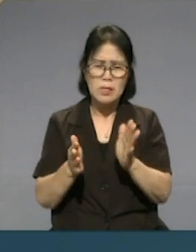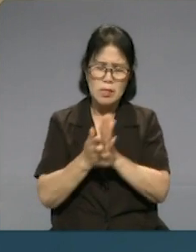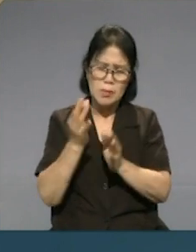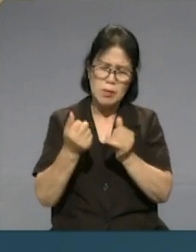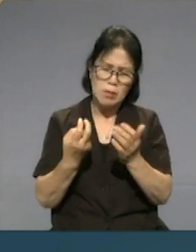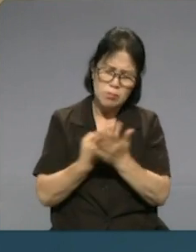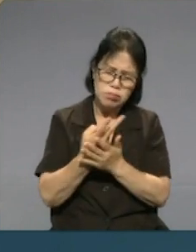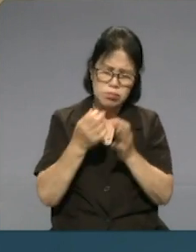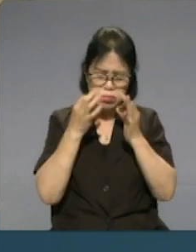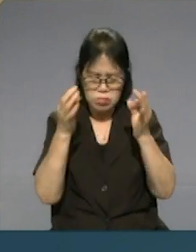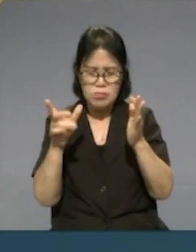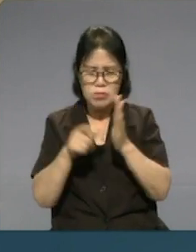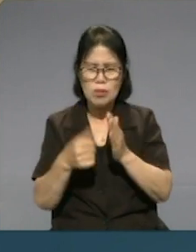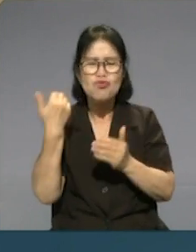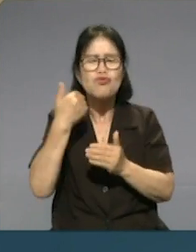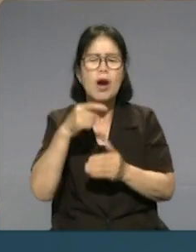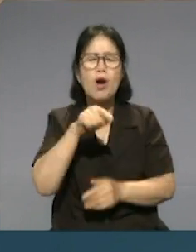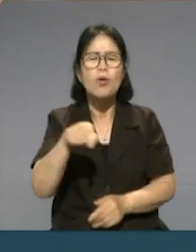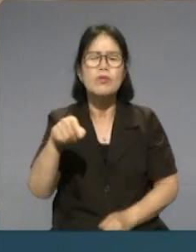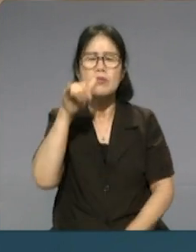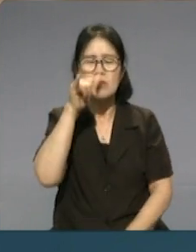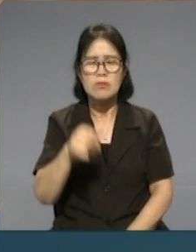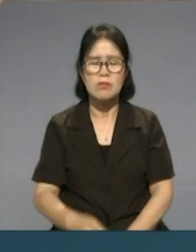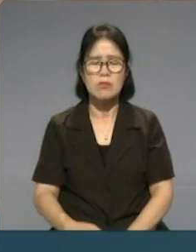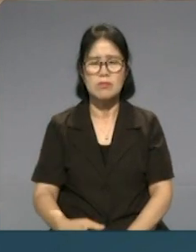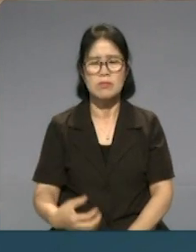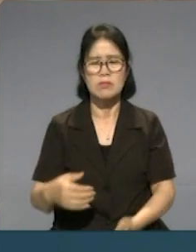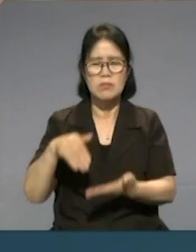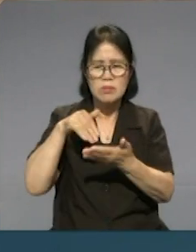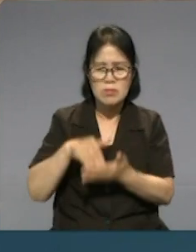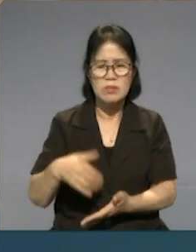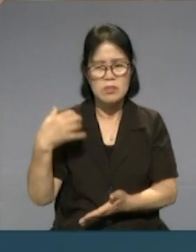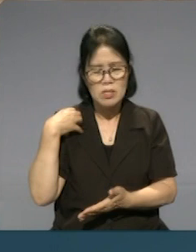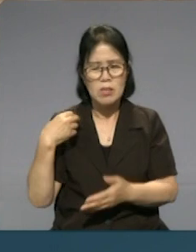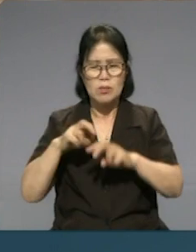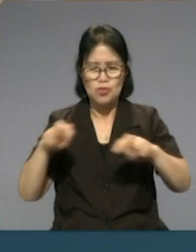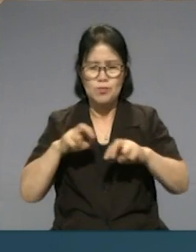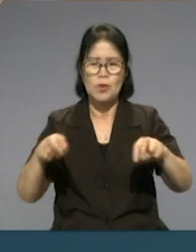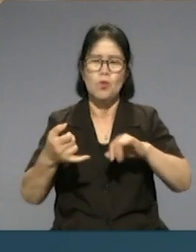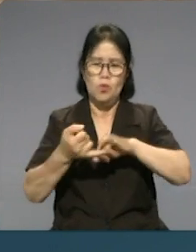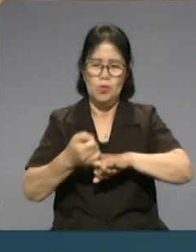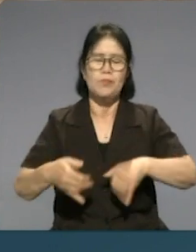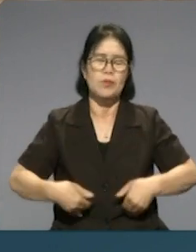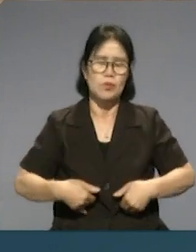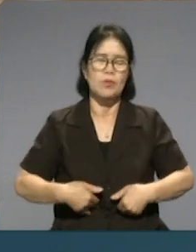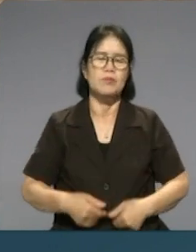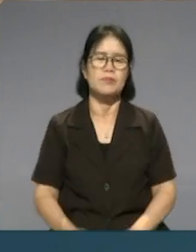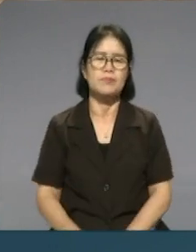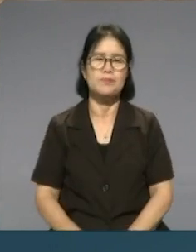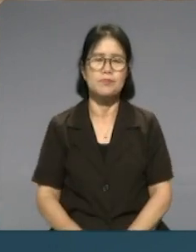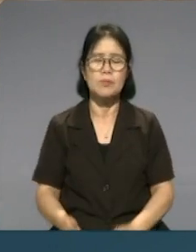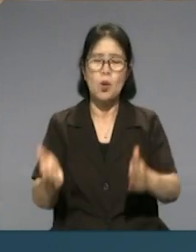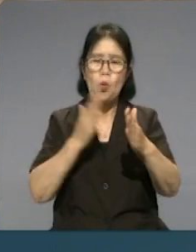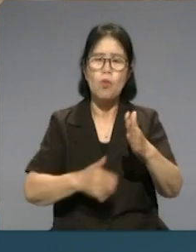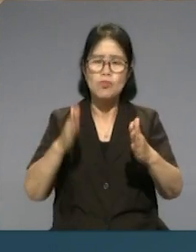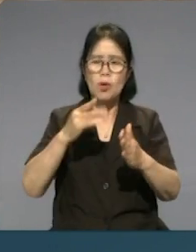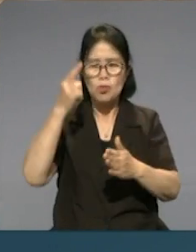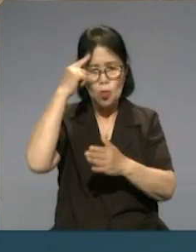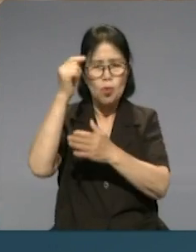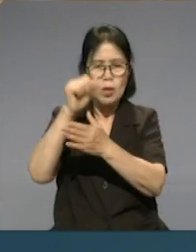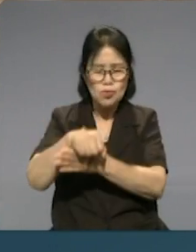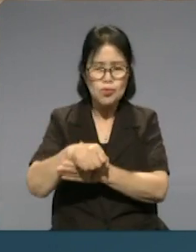그 누가 그곳에 있었습니까? 이 무거운 책임 규명 반드시 이루어져야 합니다. 그런데 공무원들 고개를